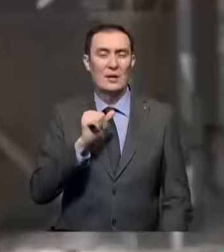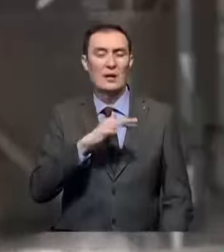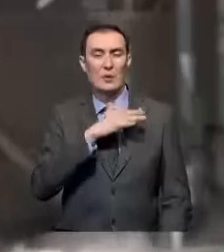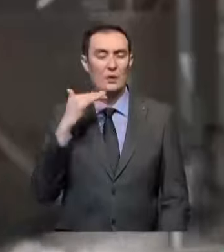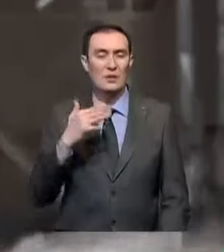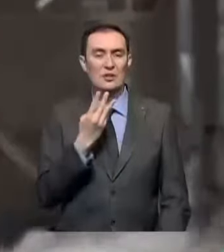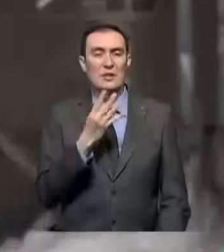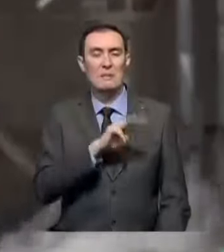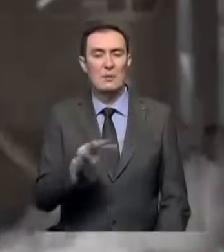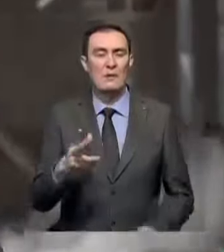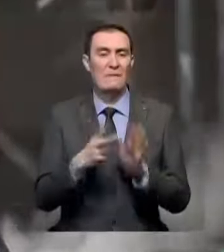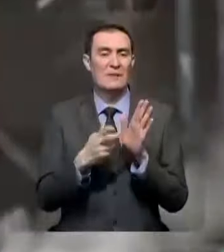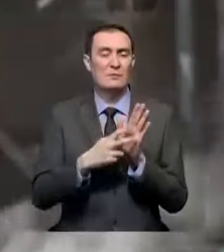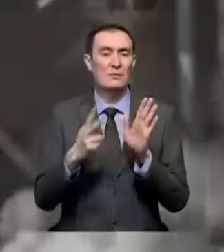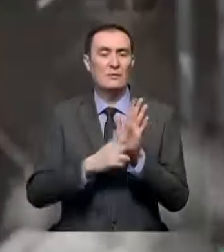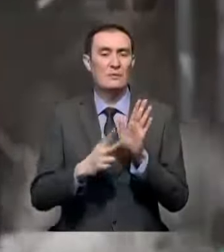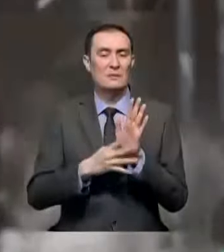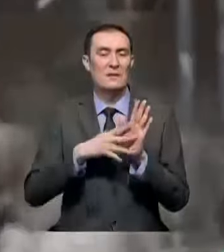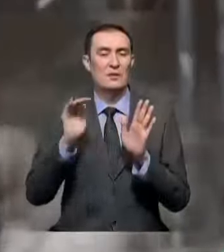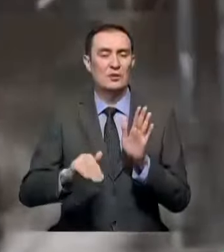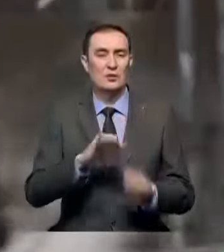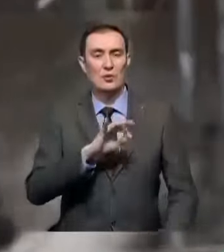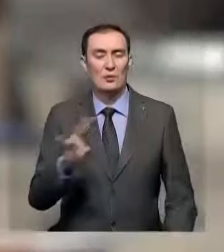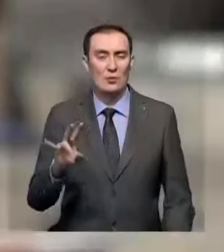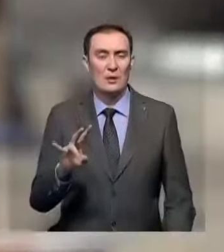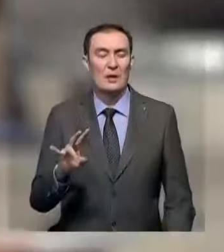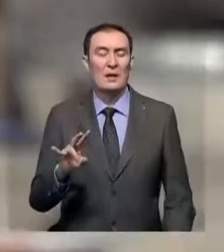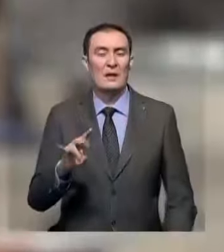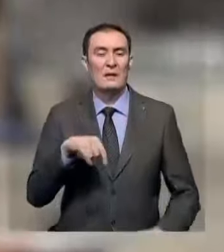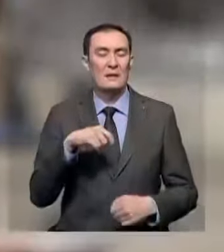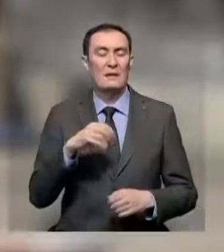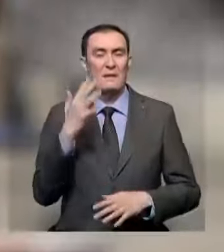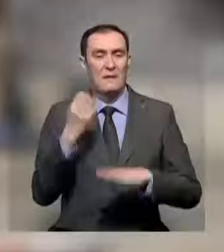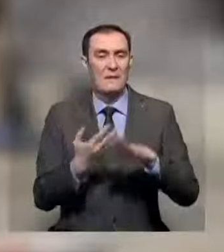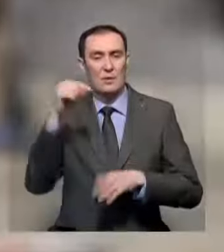рекордные 4 889 тысяч тонн товарной продукции.